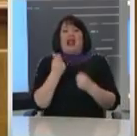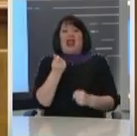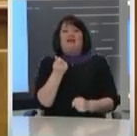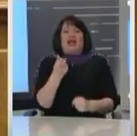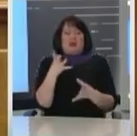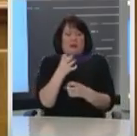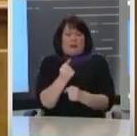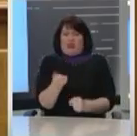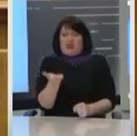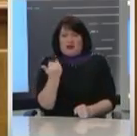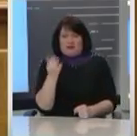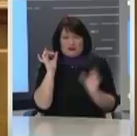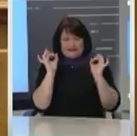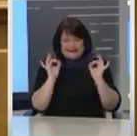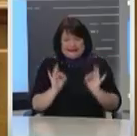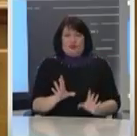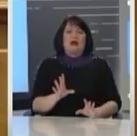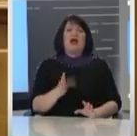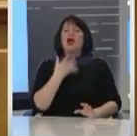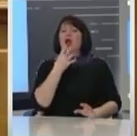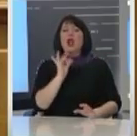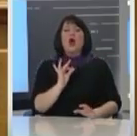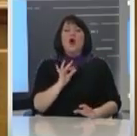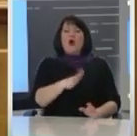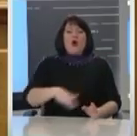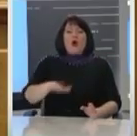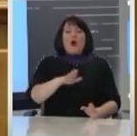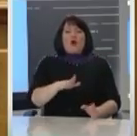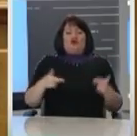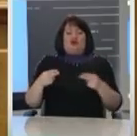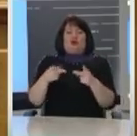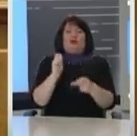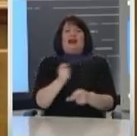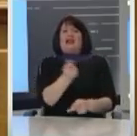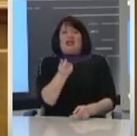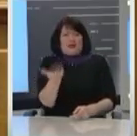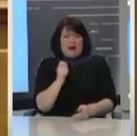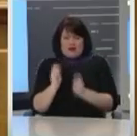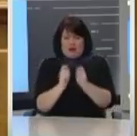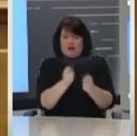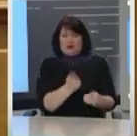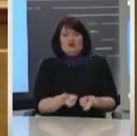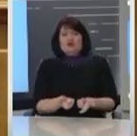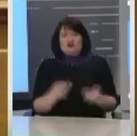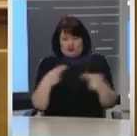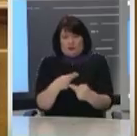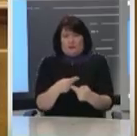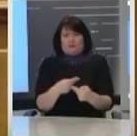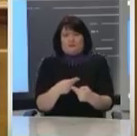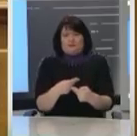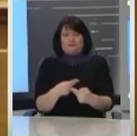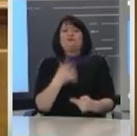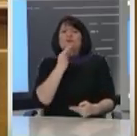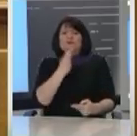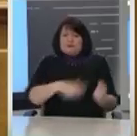ρευστότητα λόγω της διευρυμένης εσωτερικής στάσης πληρωμών. Και είναι γι' αυτό που η